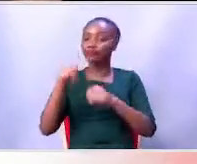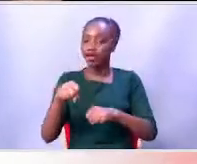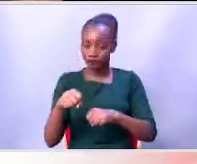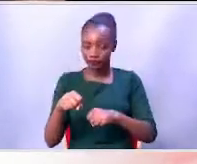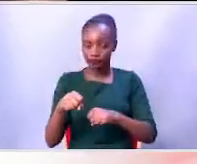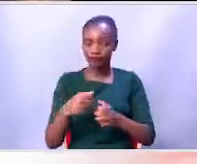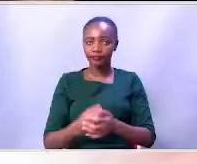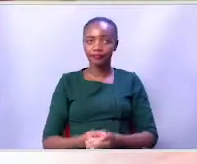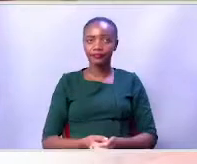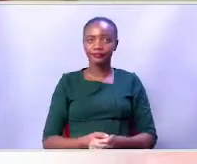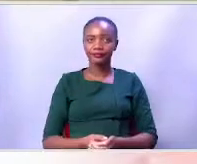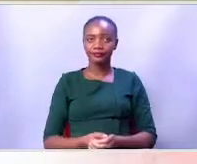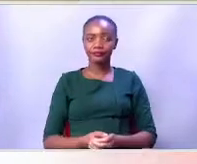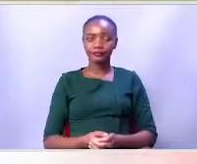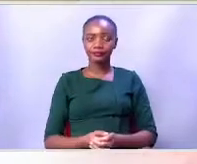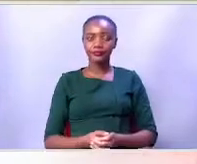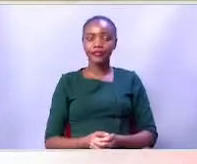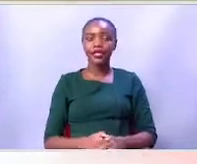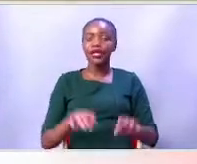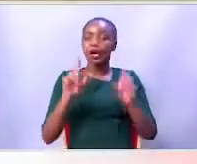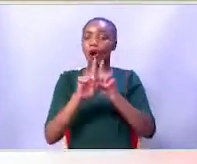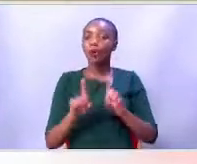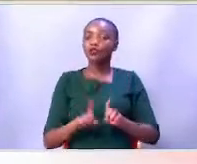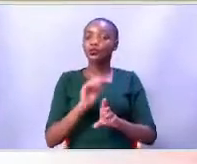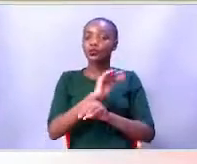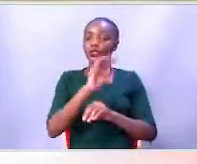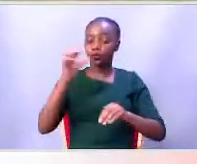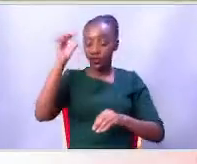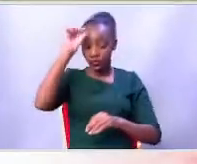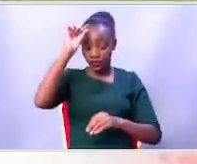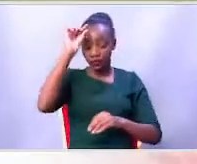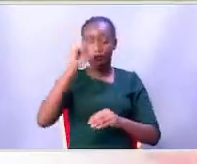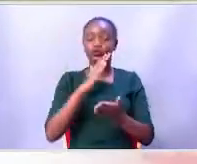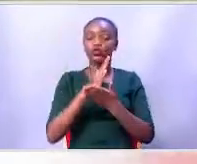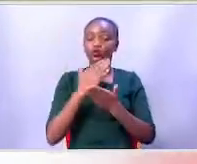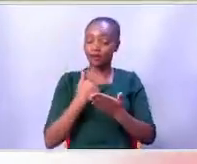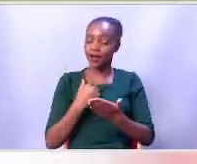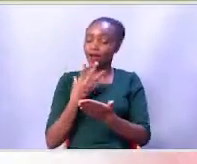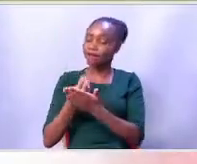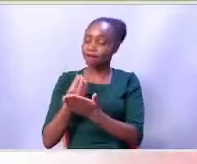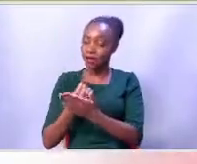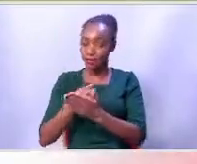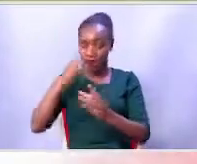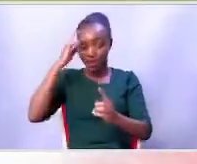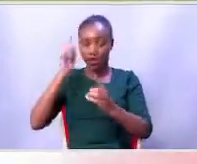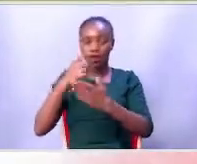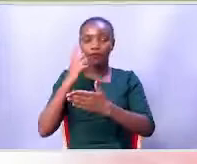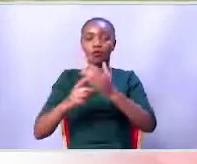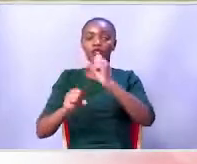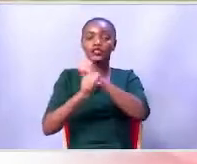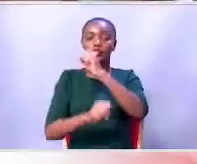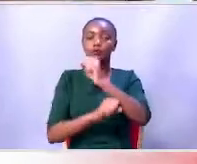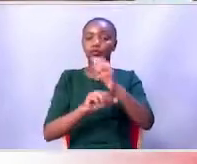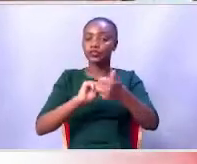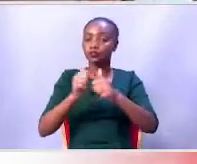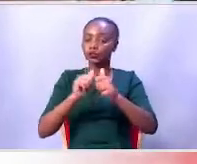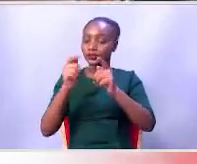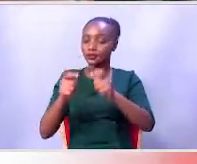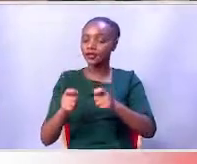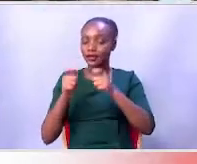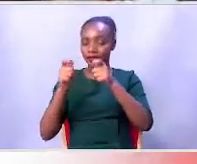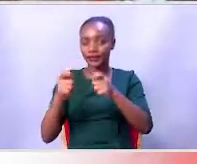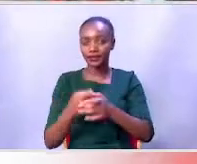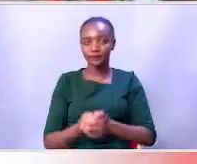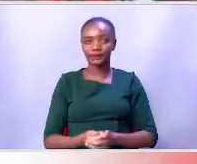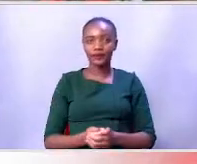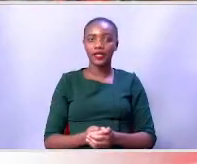mkono, tusukume hii mambo. They also call on the government to set aside funds towards the growth of sporting talents. Watu wengi sana katika